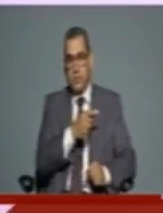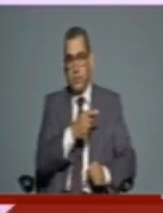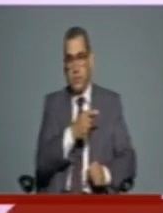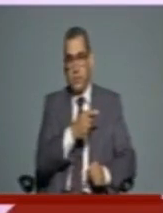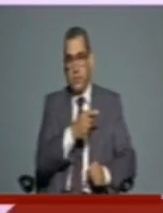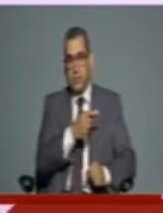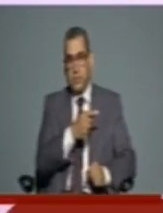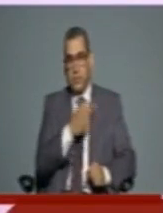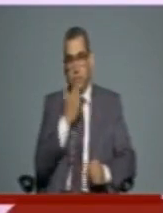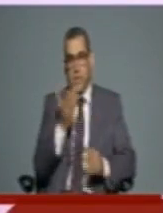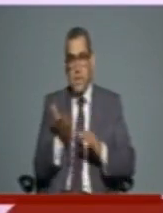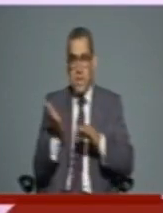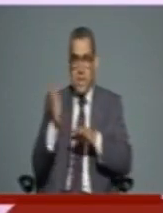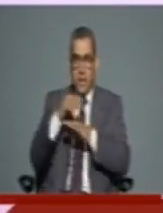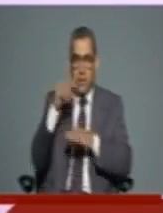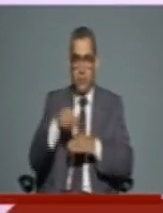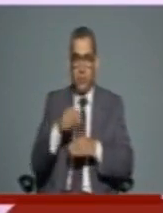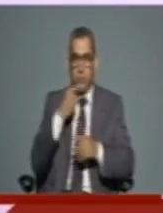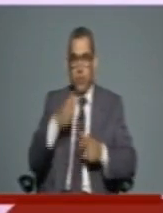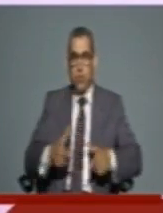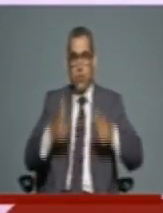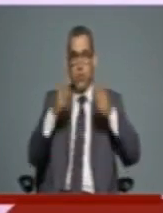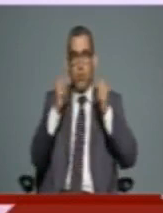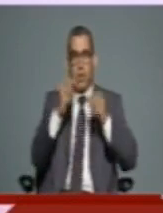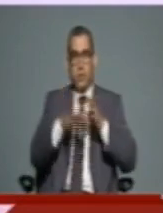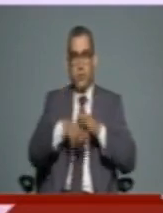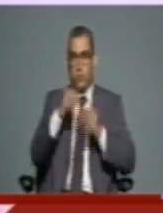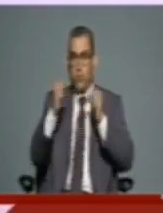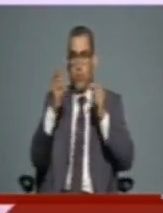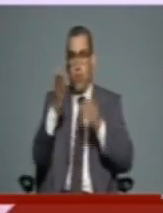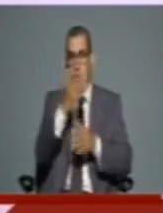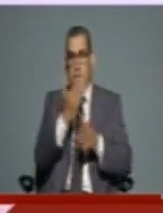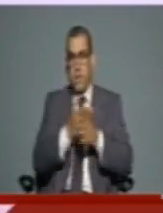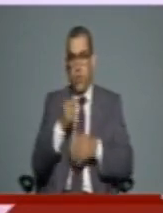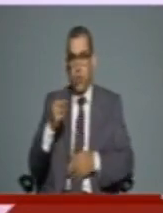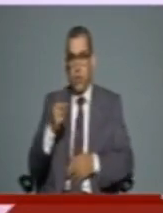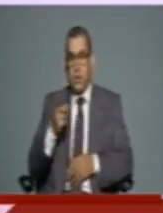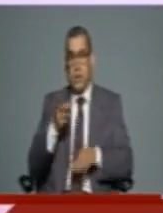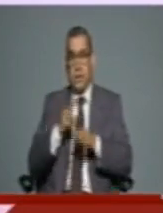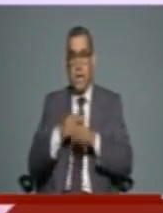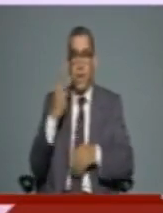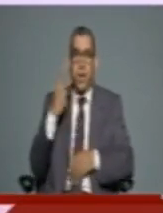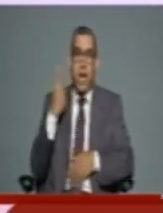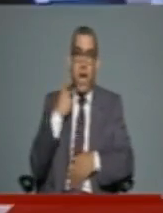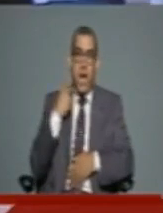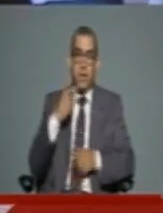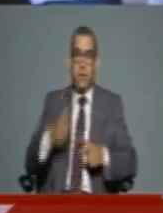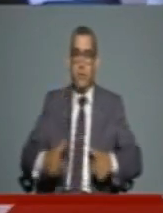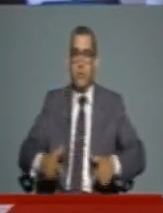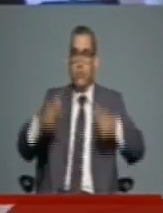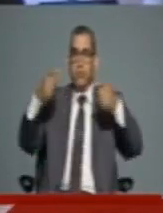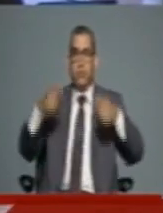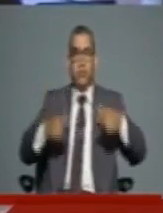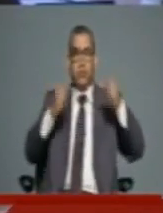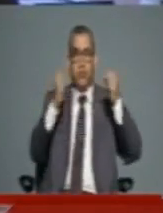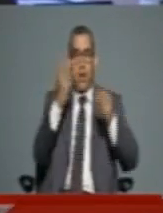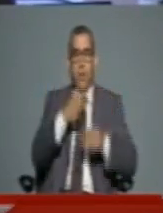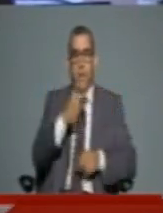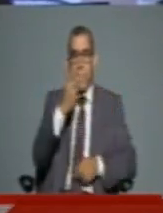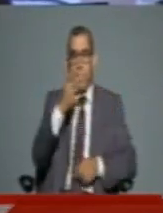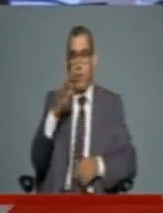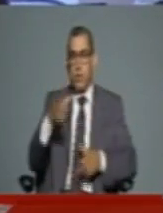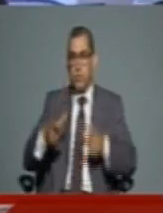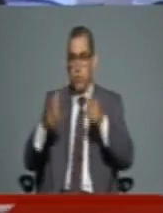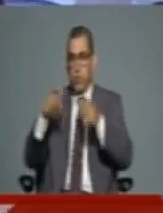بالإضافة للصوامع اللي موجودة في المطاحن. كان عدد الصوامع 32 صومعة، بس